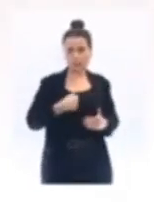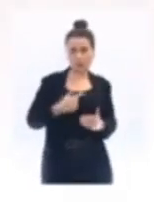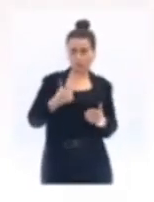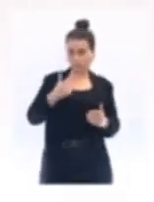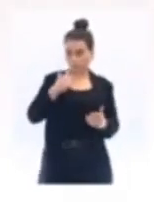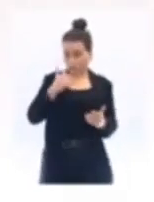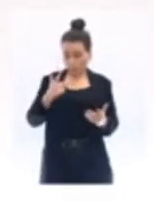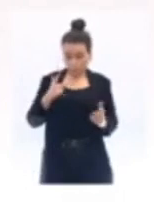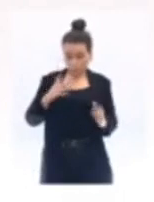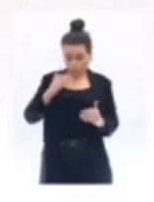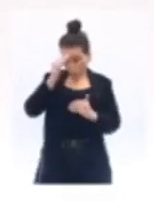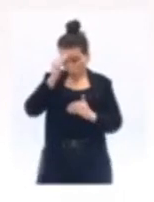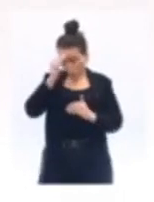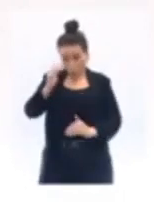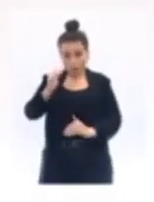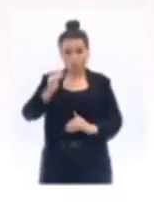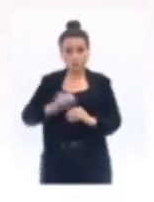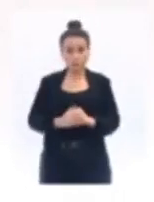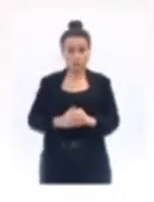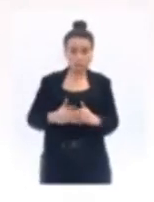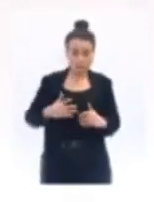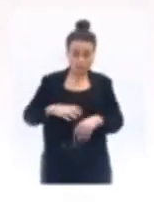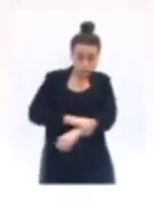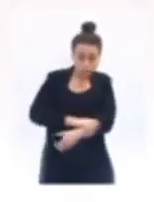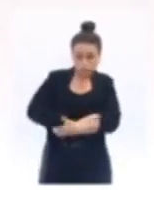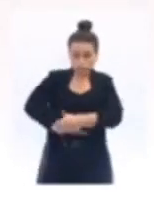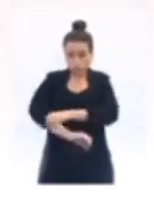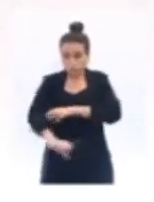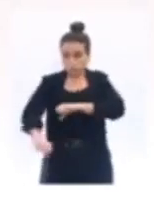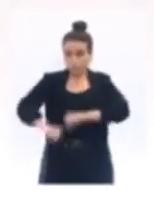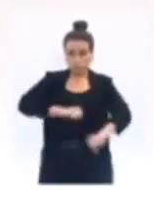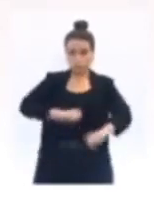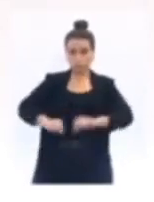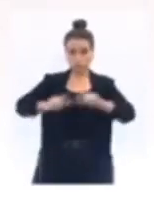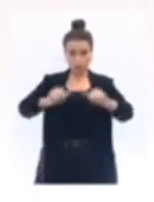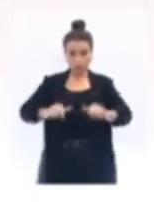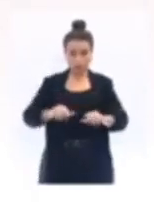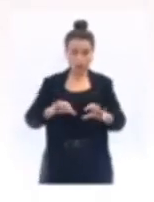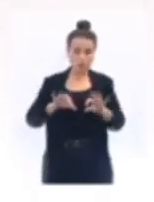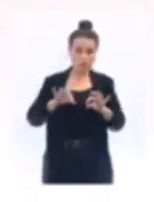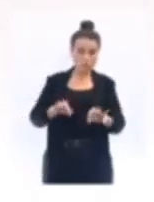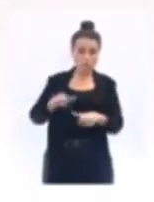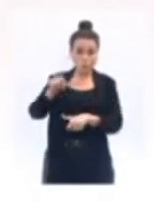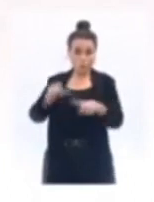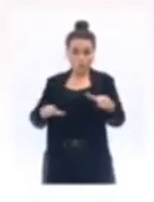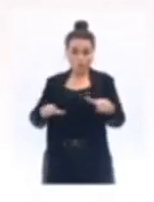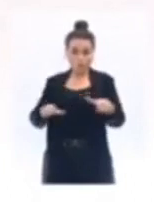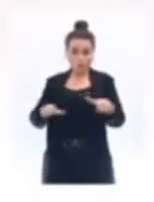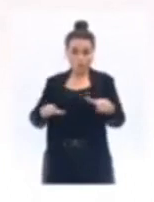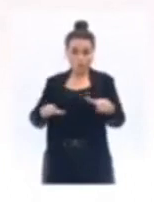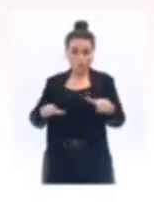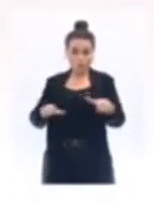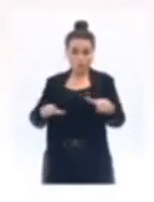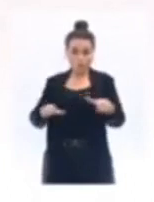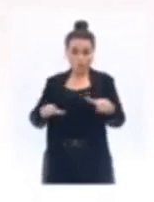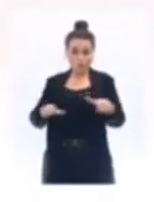action. Cette crise sanitaire est extrêmement difficile. Oui, une deuxième